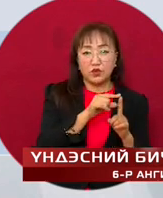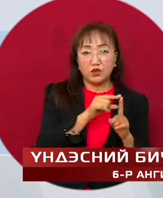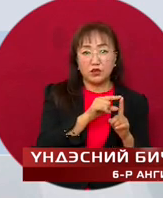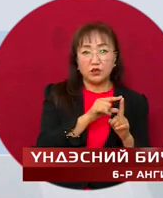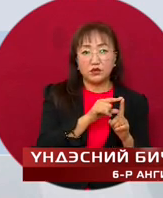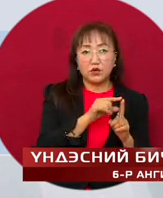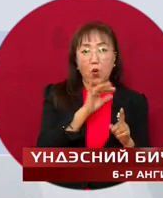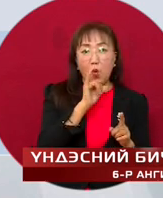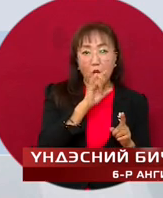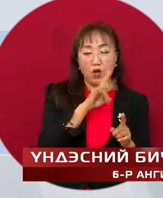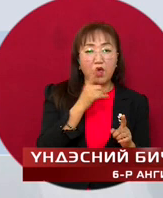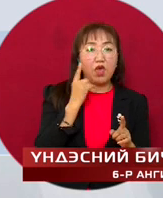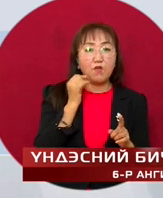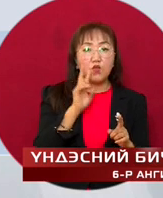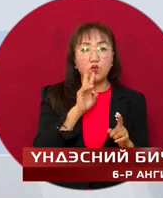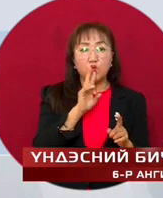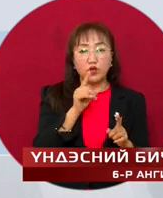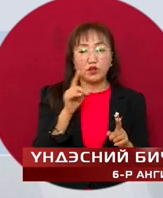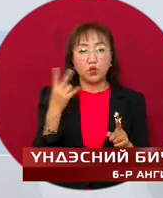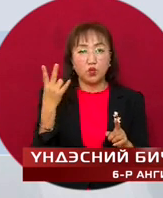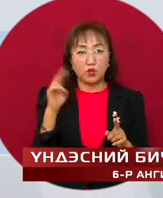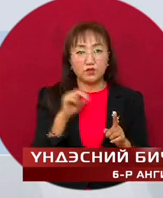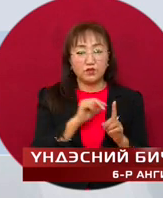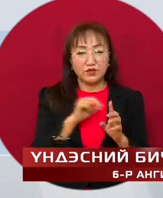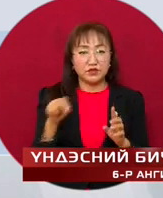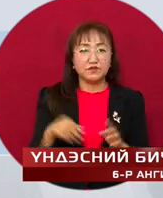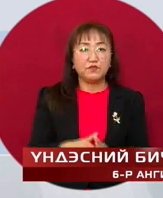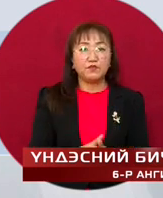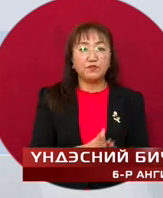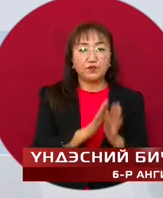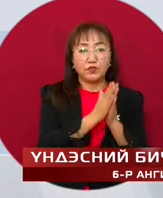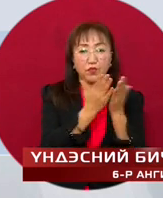За жишээ үг маань сонин. За сонин гэдэг үгийн төгсгөлийг сайн анхаараарай.